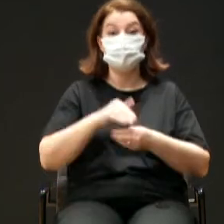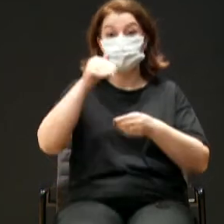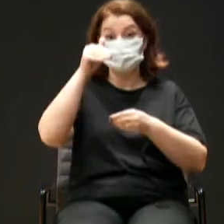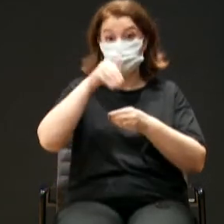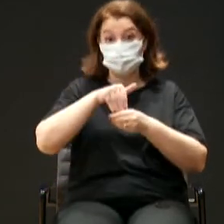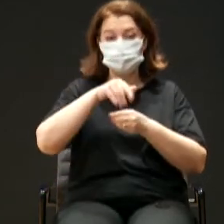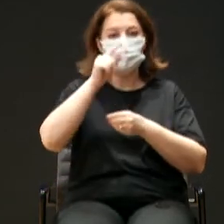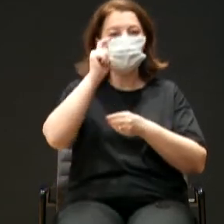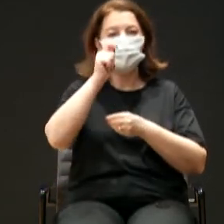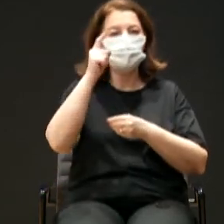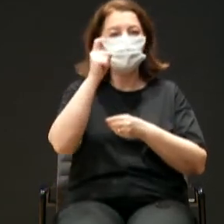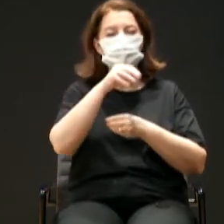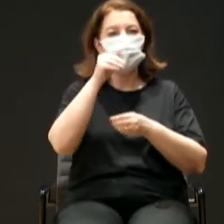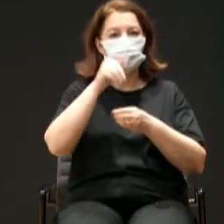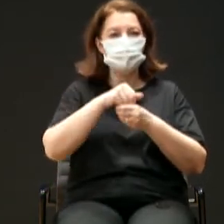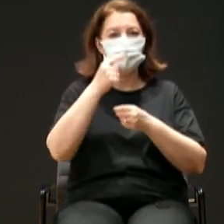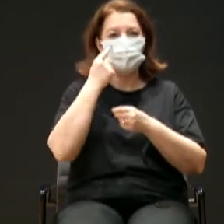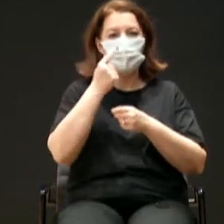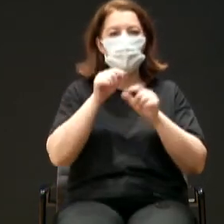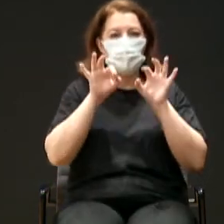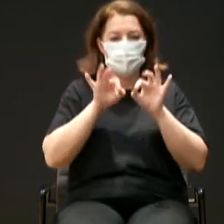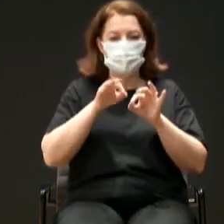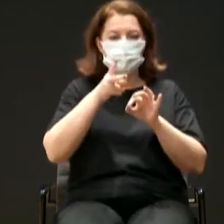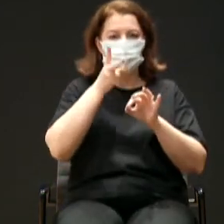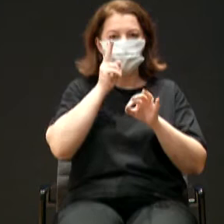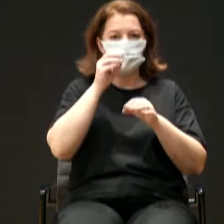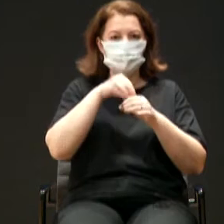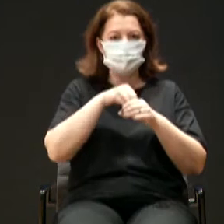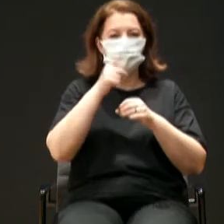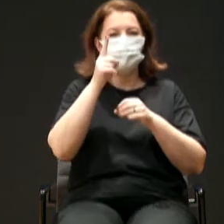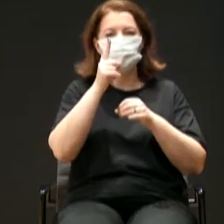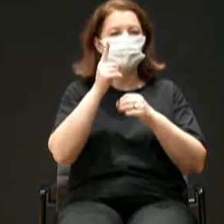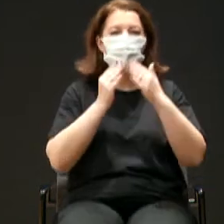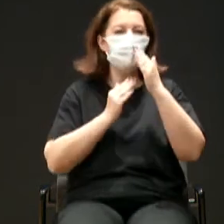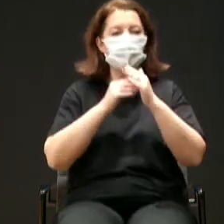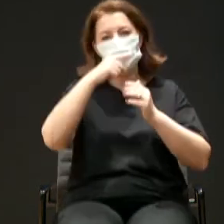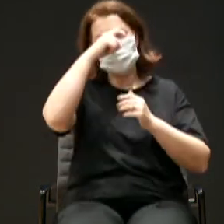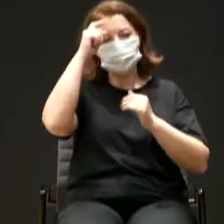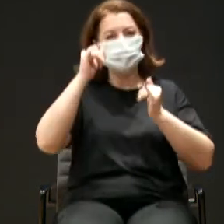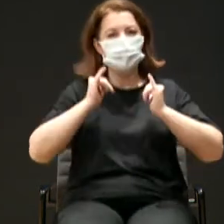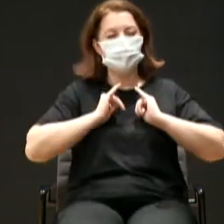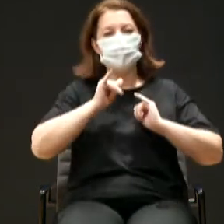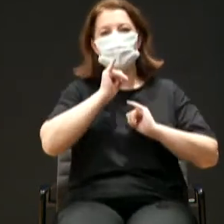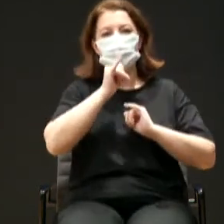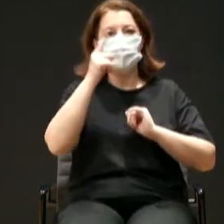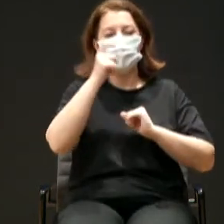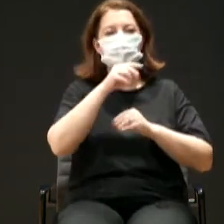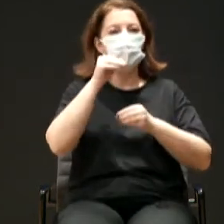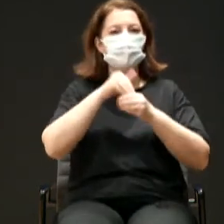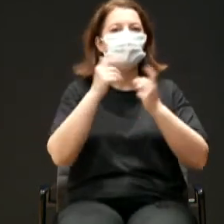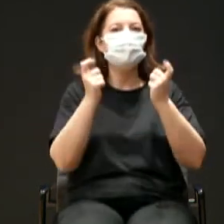Meclisimiz Temmuz Meclisi itibariyle bu son meclisimiz. Bir ara vereceğiz. Yaz tatili Ağustos ayında meclisimiz